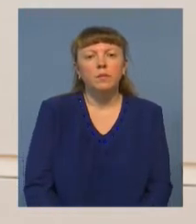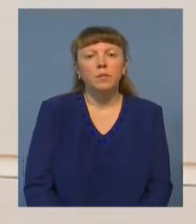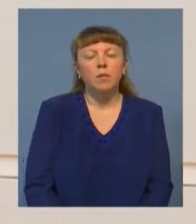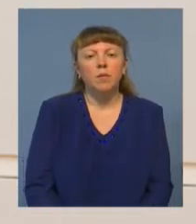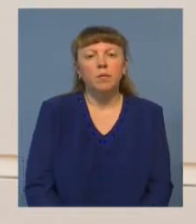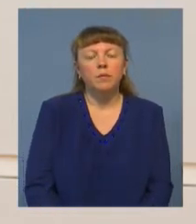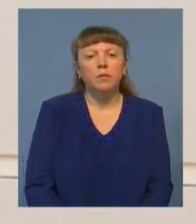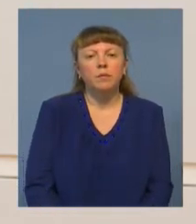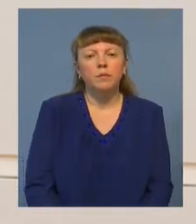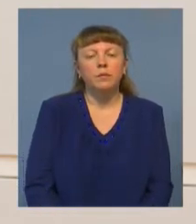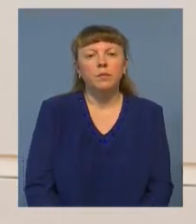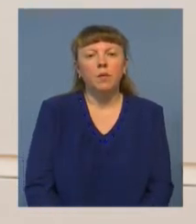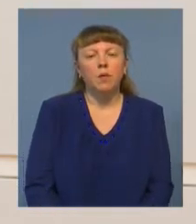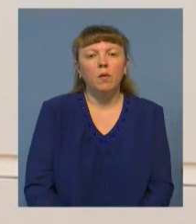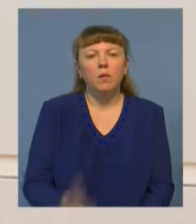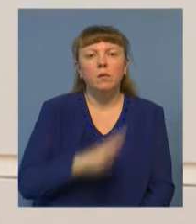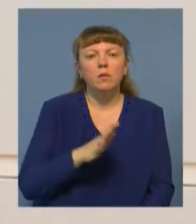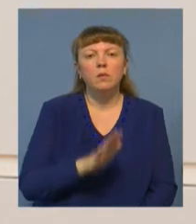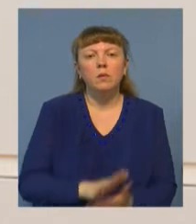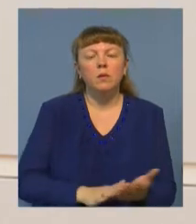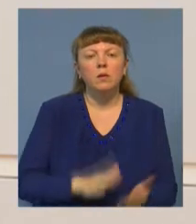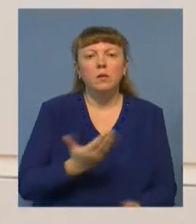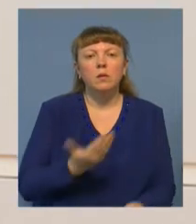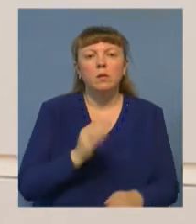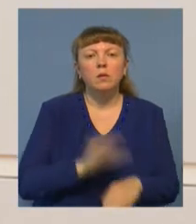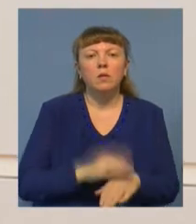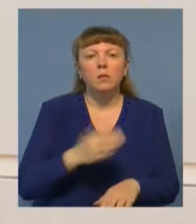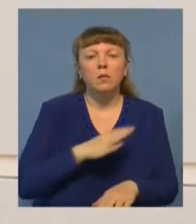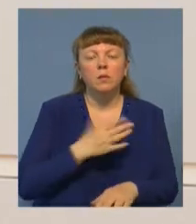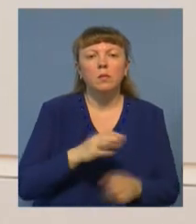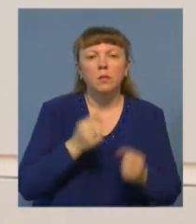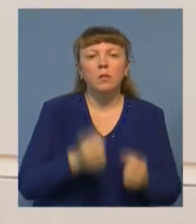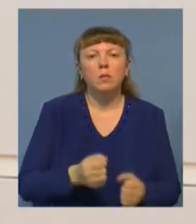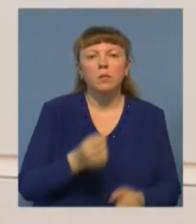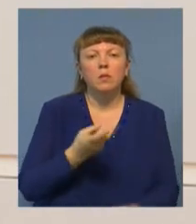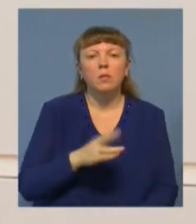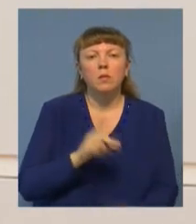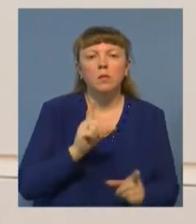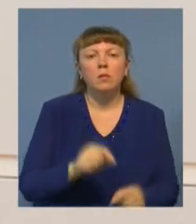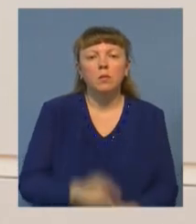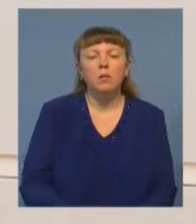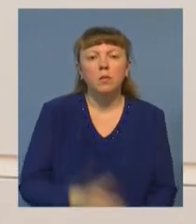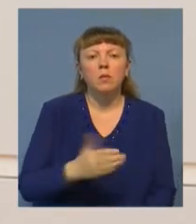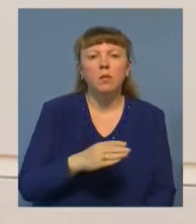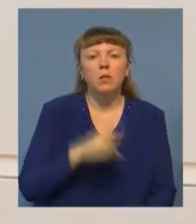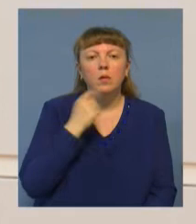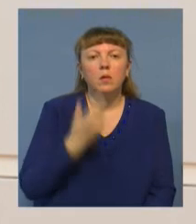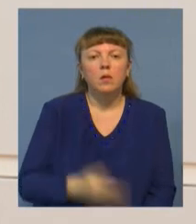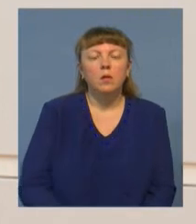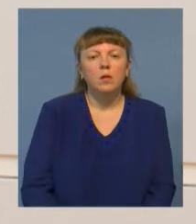пандемии можно отметить, что были такие заявления, и данный факт необходимо было установить для выезда, например, в Российскую